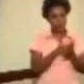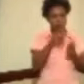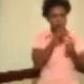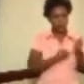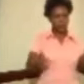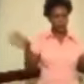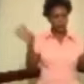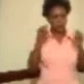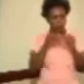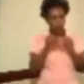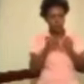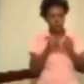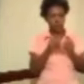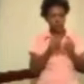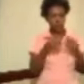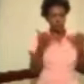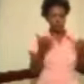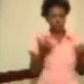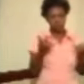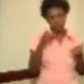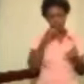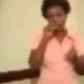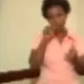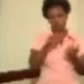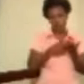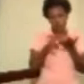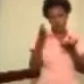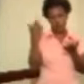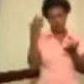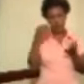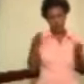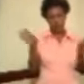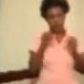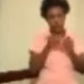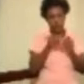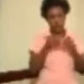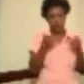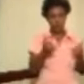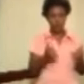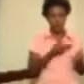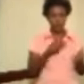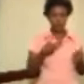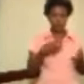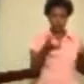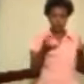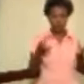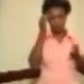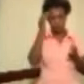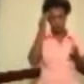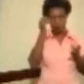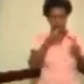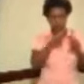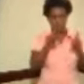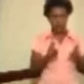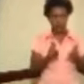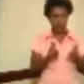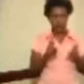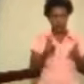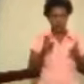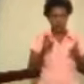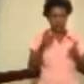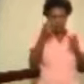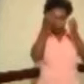fait, c'est bataille. Même réunion qui t'a fait semaine passée à ici, là. Nous t'en aimons qu'on est, et est-ce que candidat a eu intention quitter